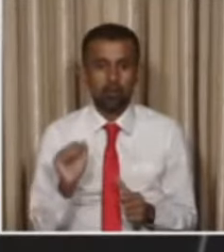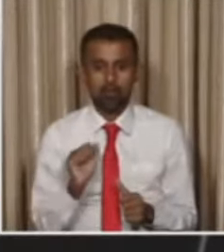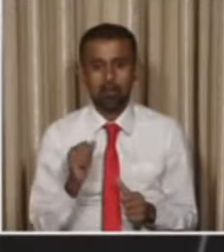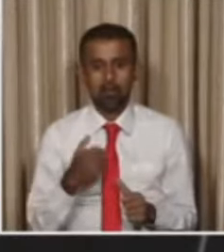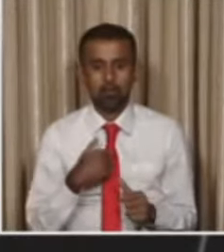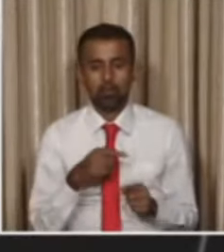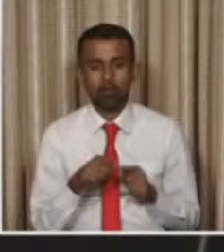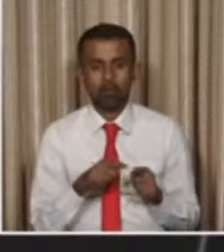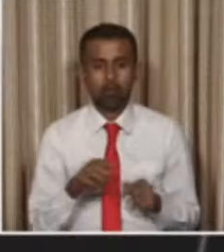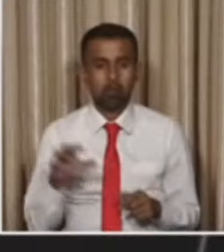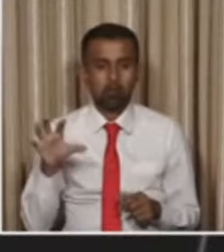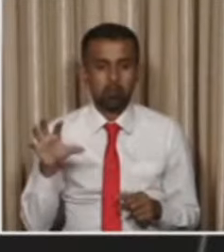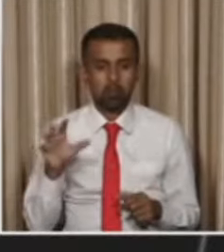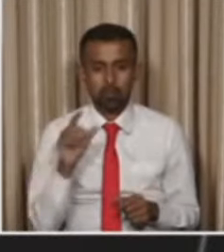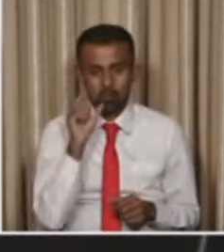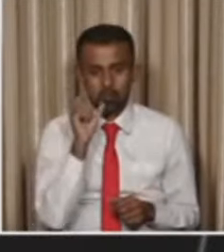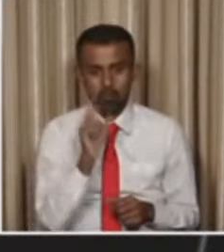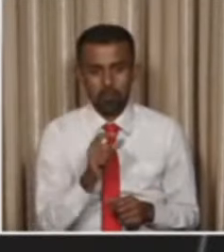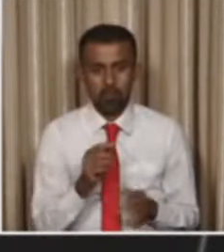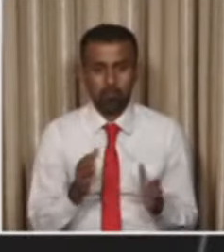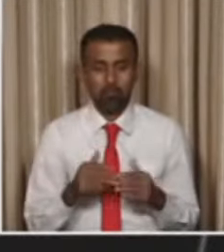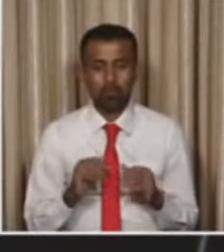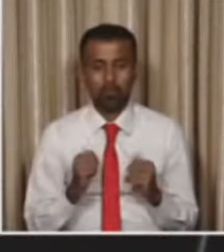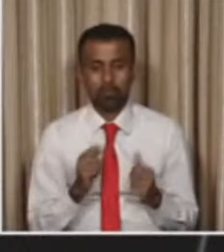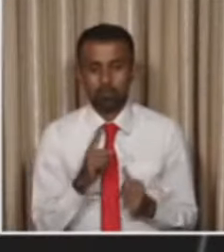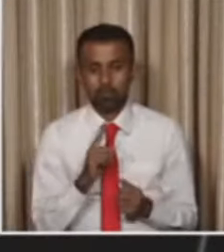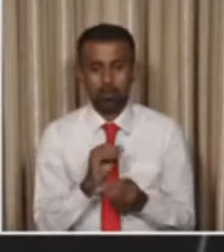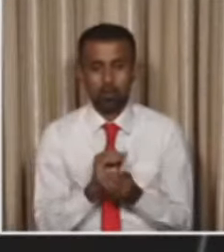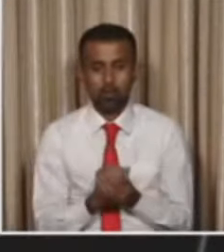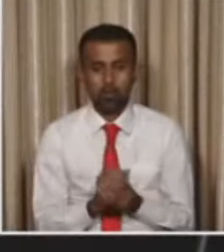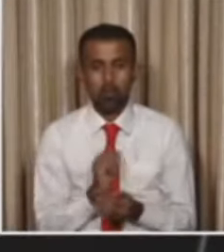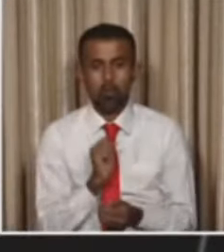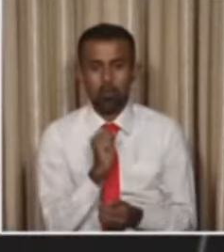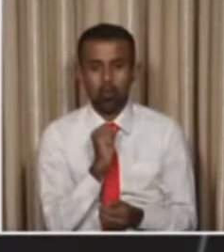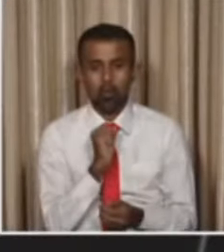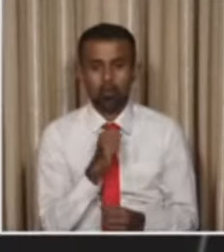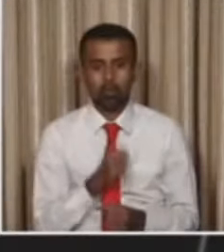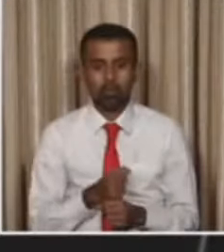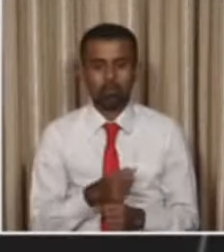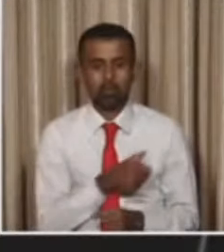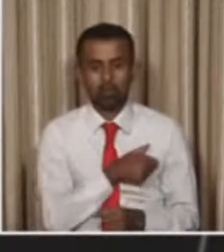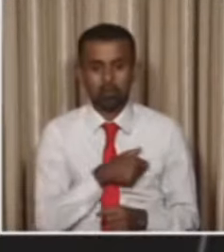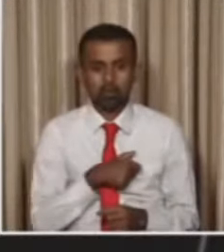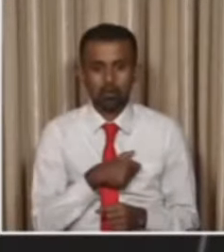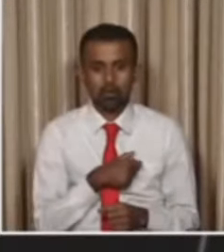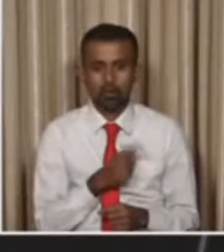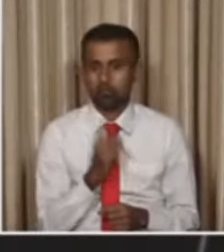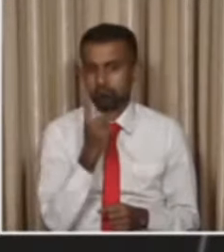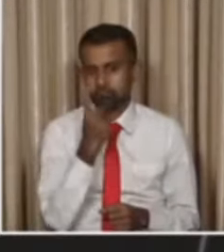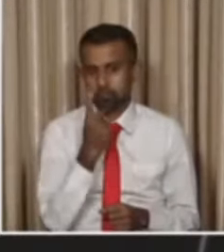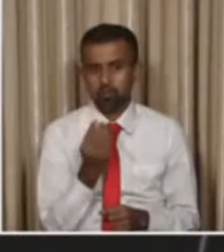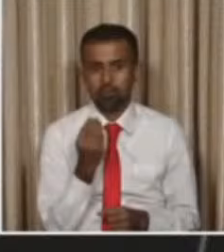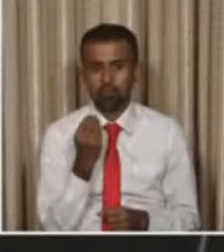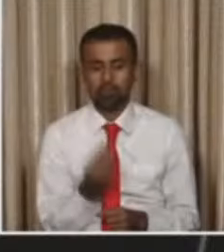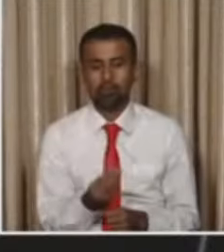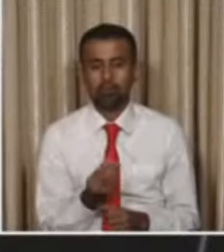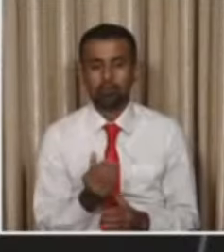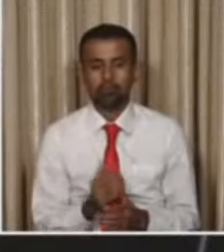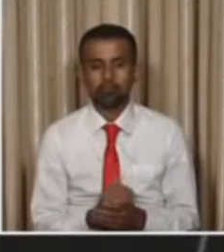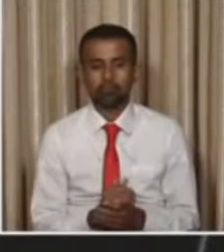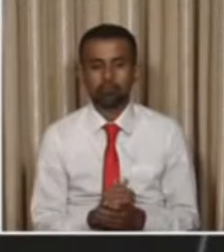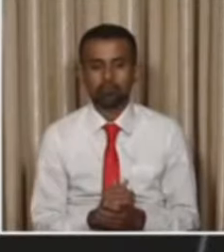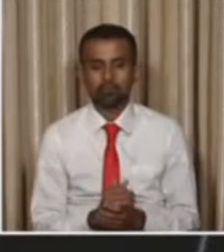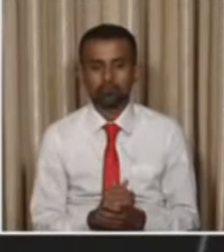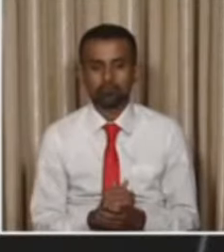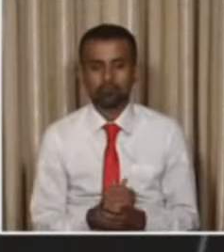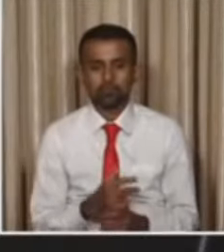වල බලනවා තවත් ජීවිතයක් ආරක්ෂා කරන්නේ කොහොමද? රාජ්‍ය නායකයා හැටියට එතුමා ඒකට ප්‍රමුඛතාවය දුන්නා.